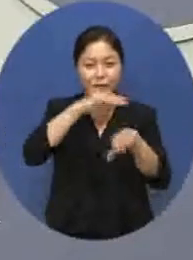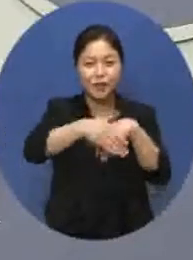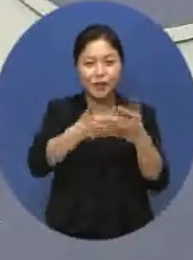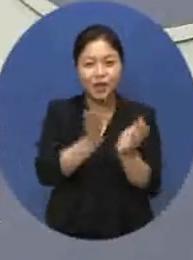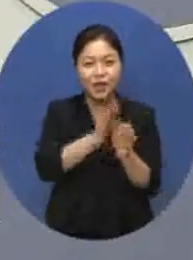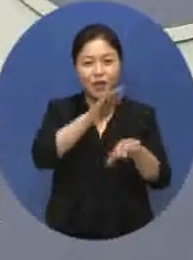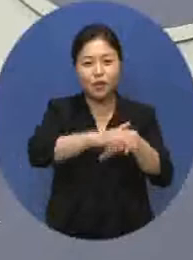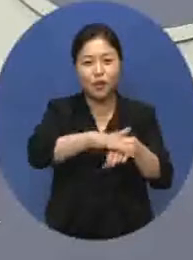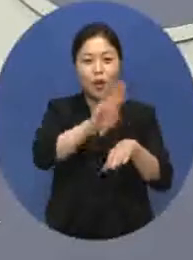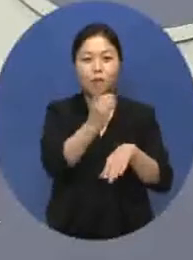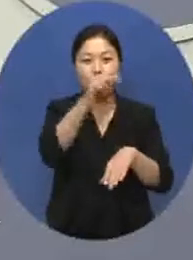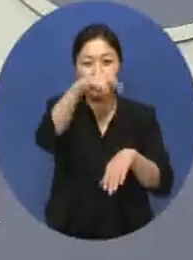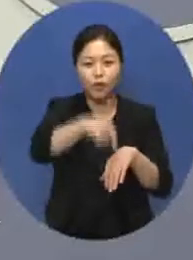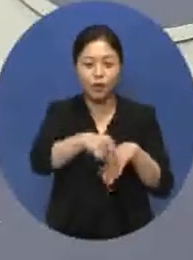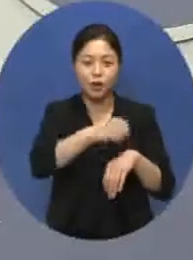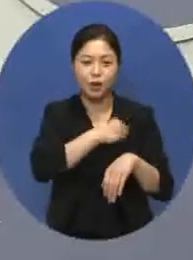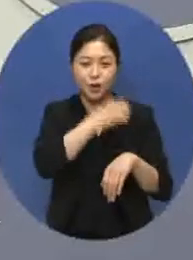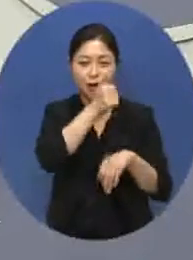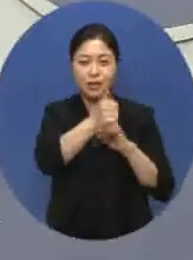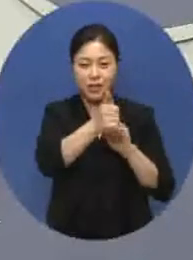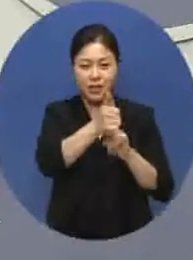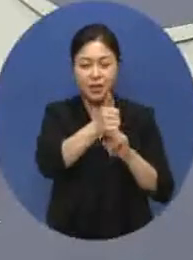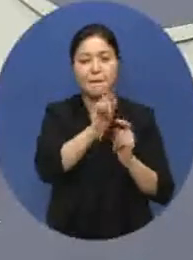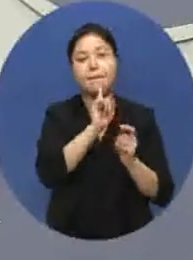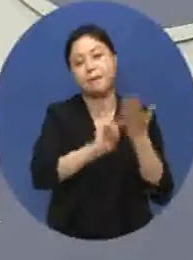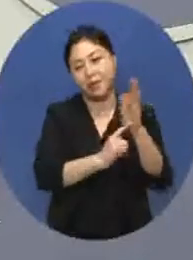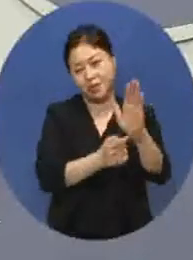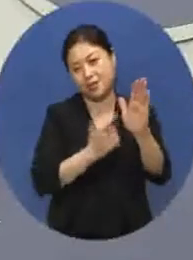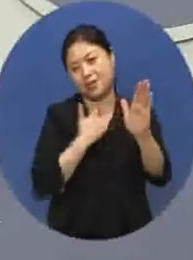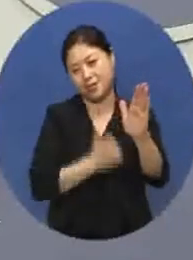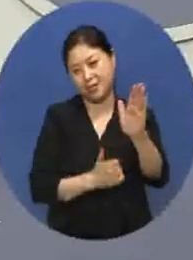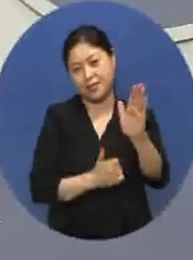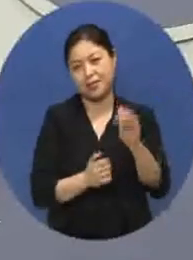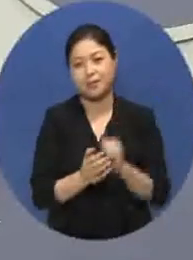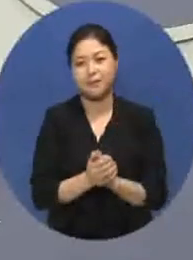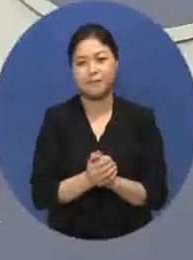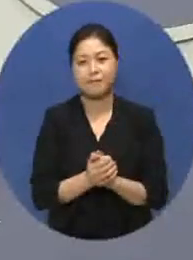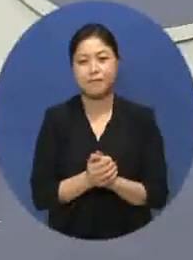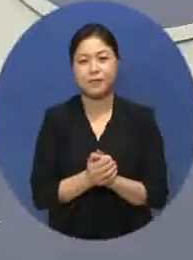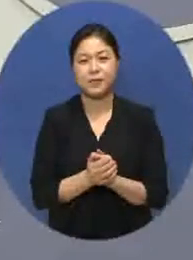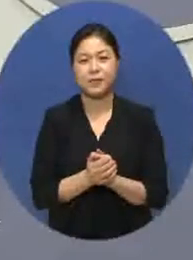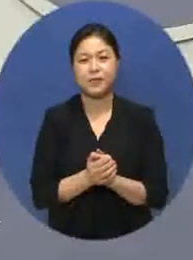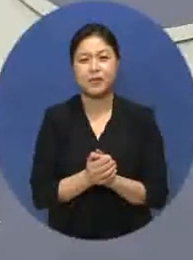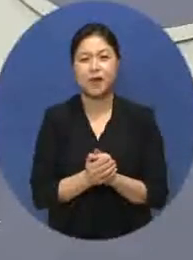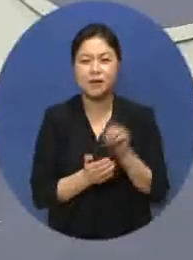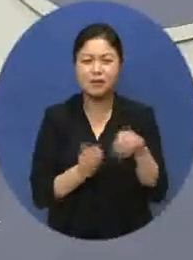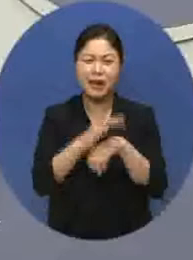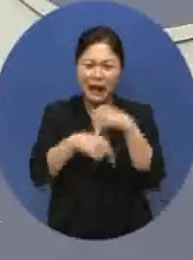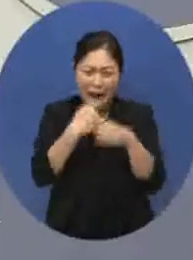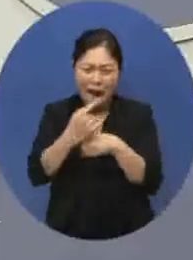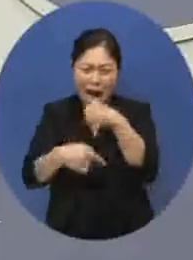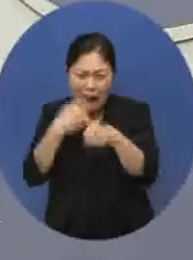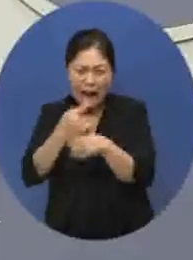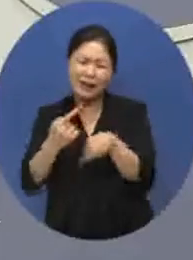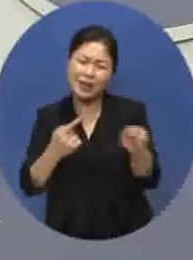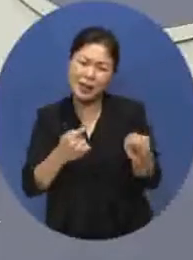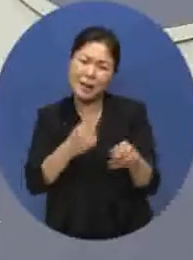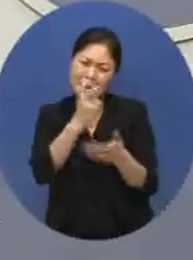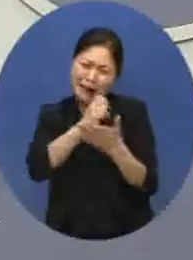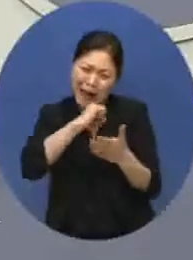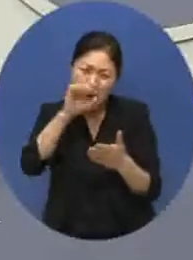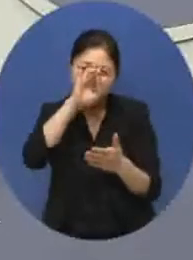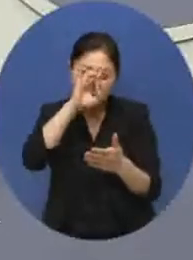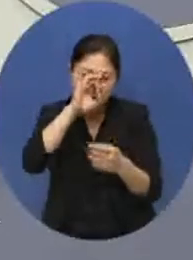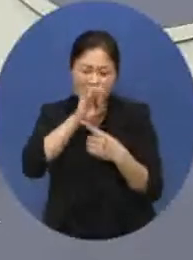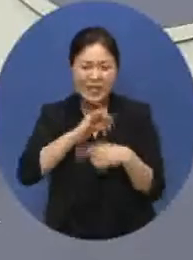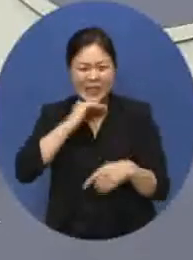의원이 그걸 또 발의해 주셔가지고. 근데 그게 그것도 막 해를 넘기는데 안 되더라고요. 안 되자